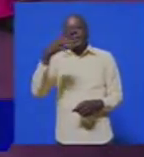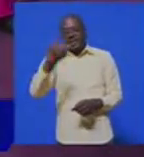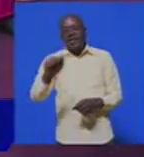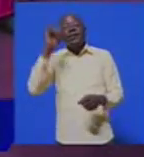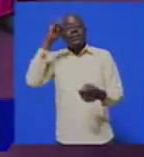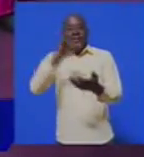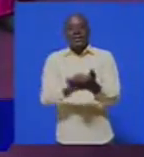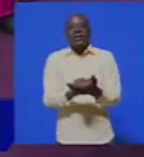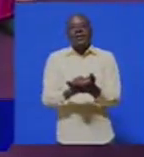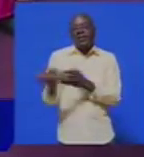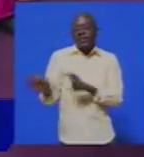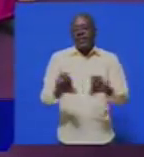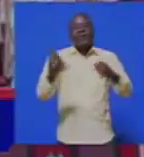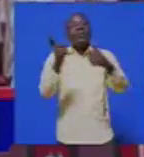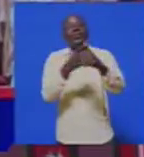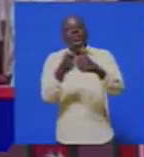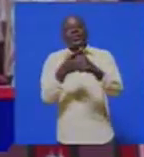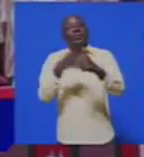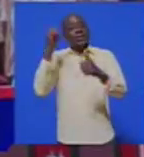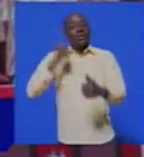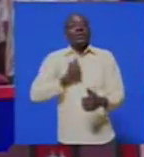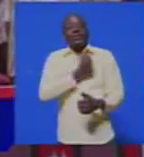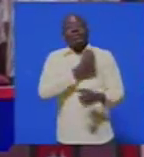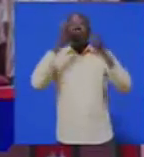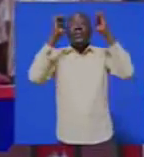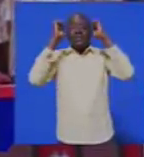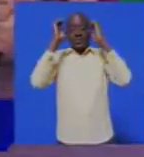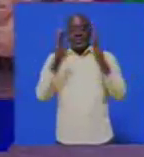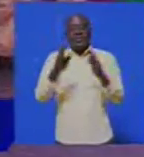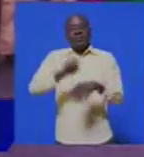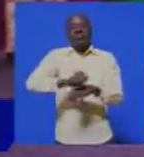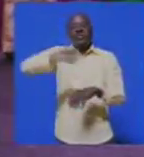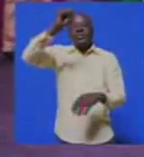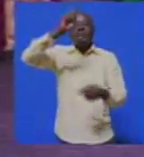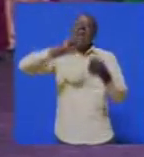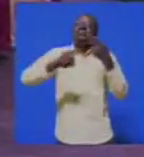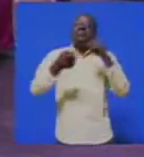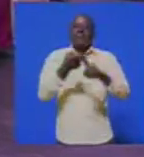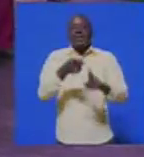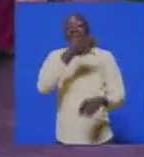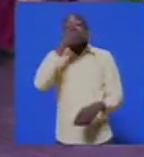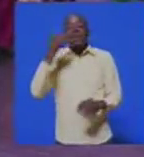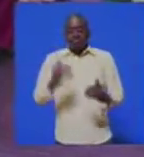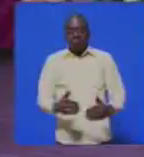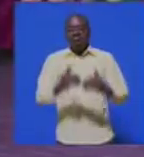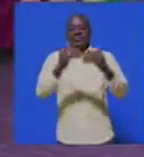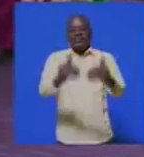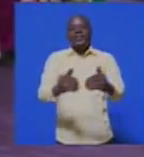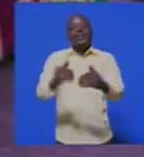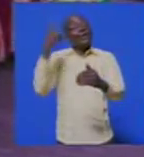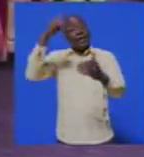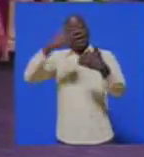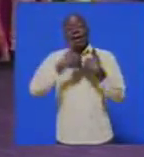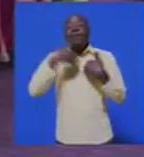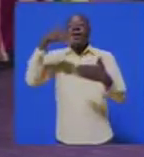se fait le premier ambassadeur de l'enseignement supérieur et de ses collègues pour mieux avancer et engranger